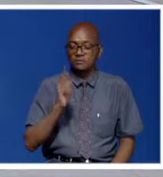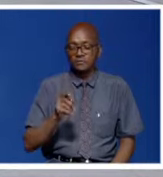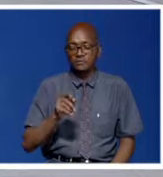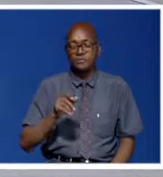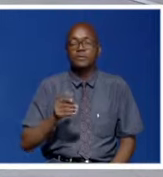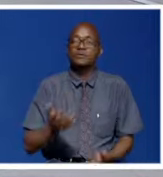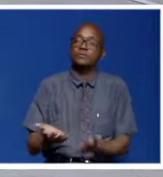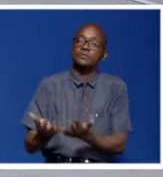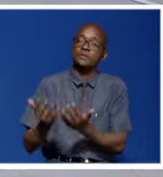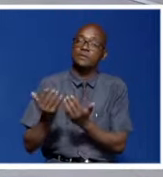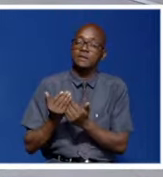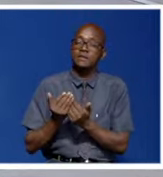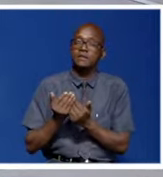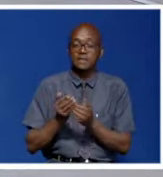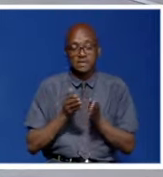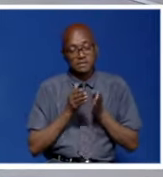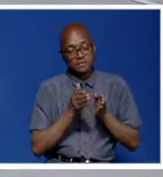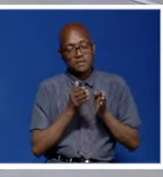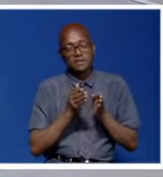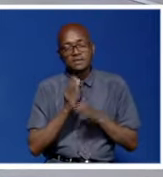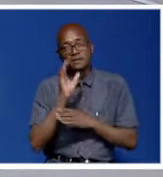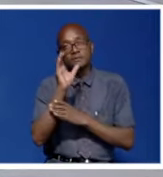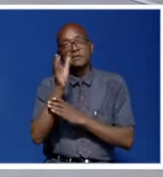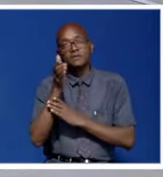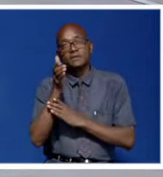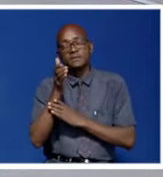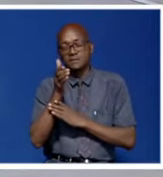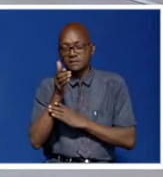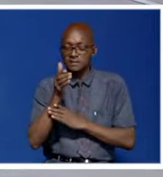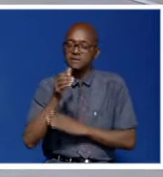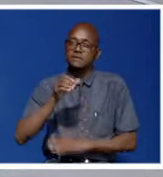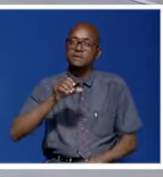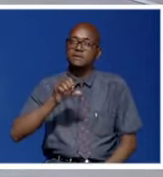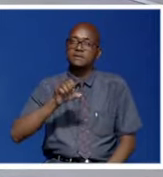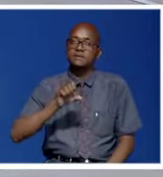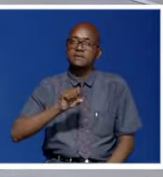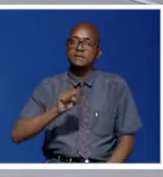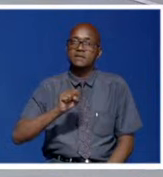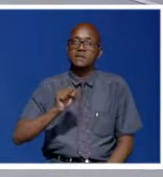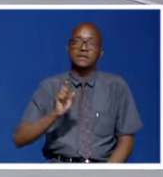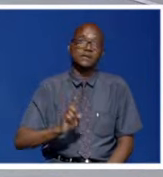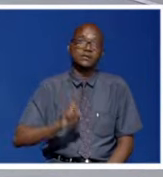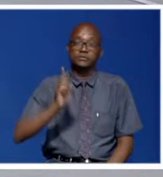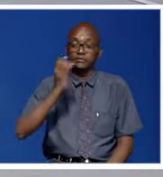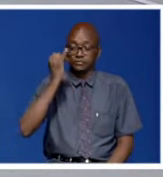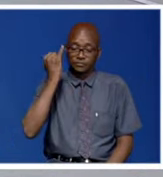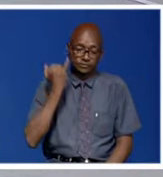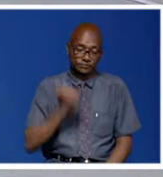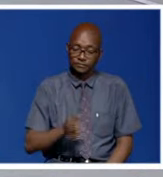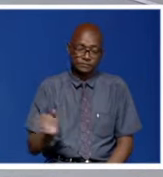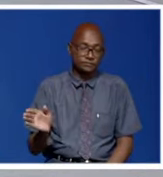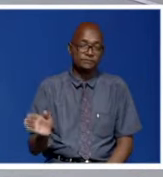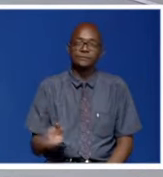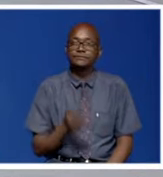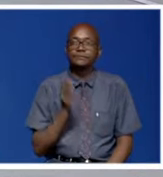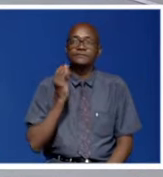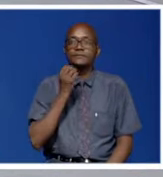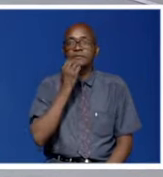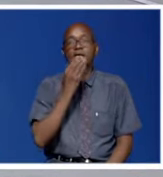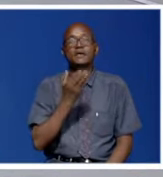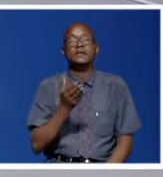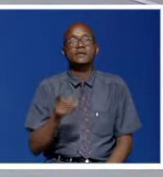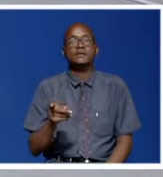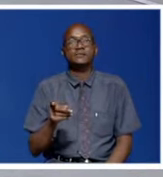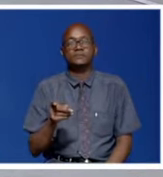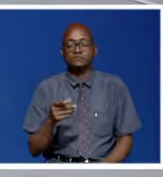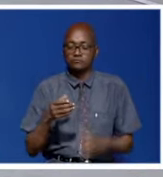katika uhitaji wa madrasa ya msikiti wa pale Sanya Juu. Mwisho kabisa kutoka katika mitandaoni hii leo, taarifa